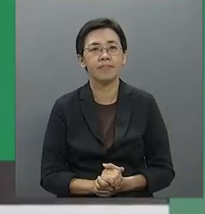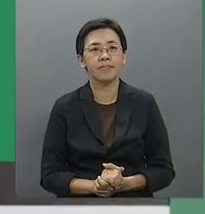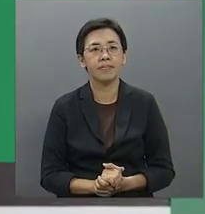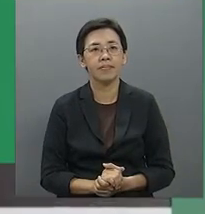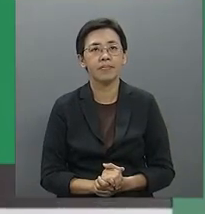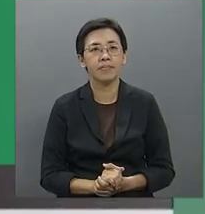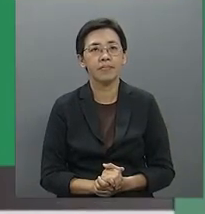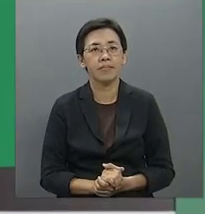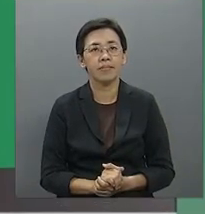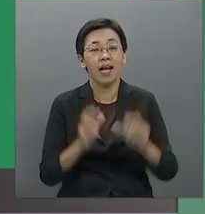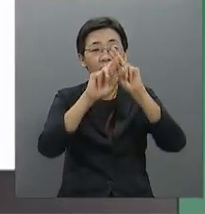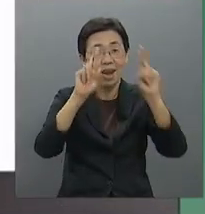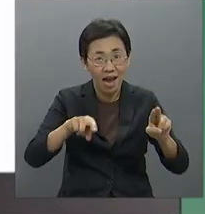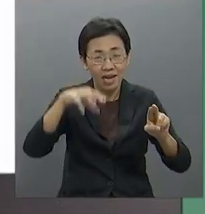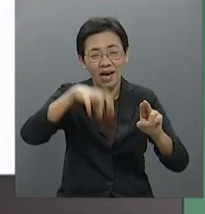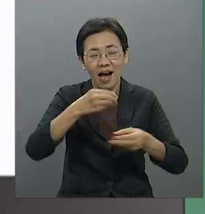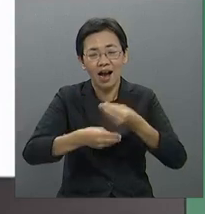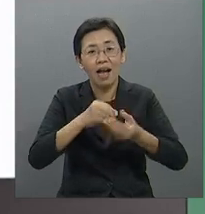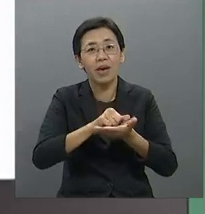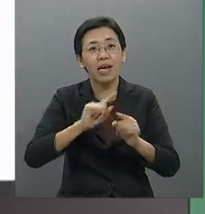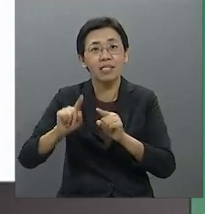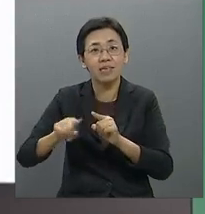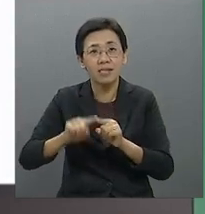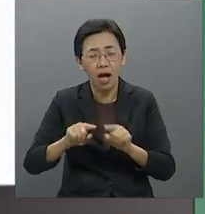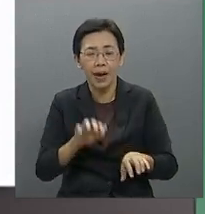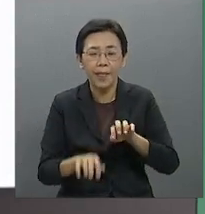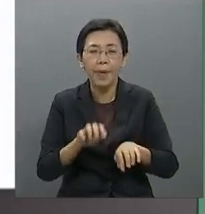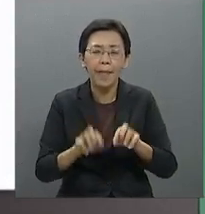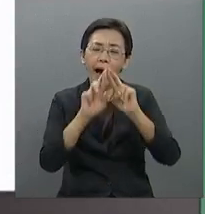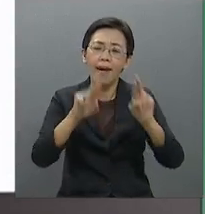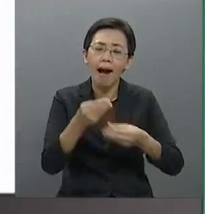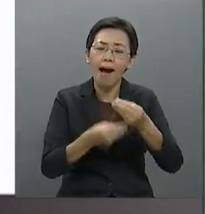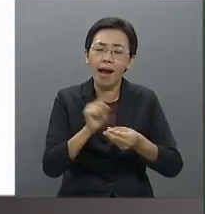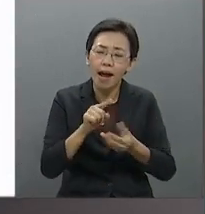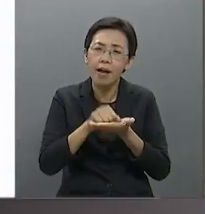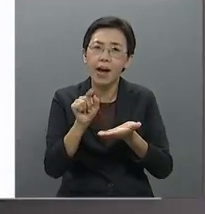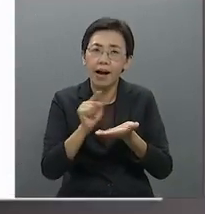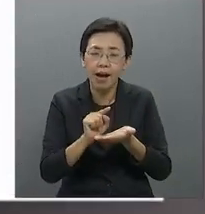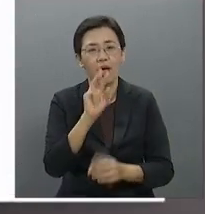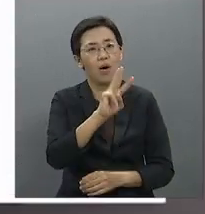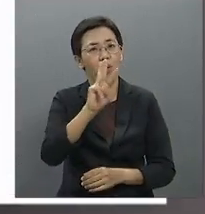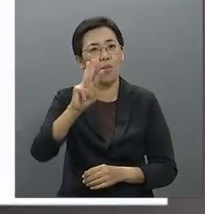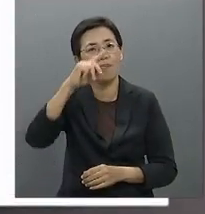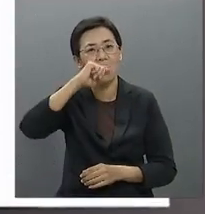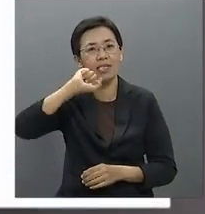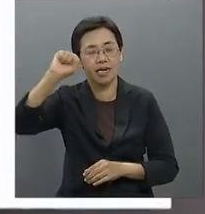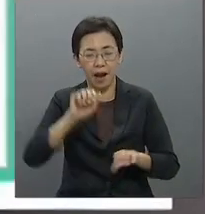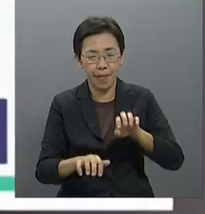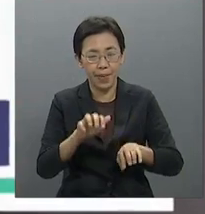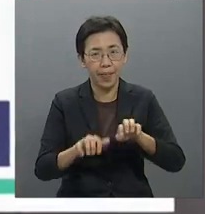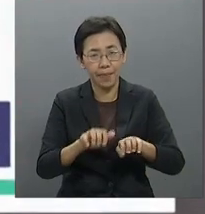สำหรบร้านขากรอกขอมลกจกรรม หรอกิจการผ่าน www.thayshana.com